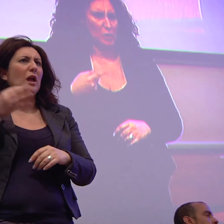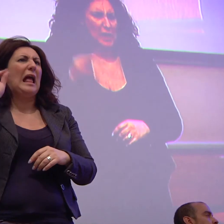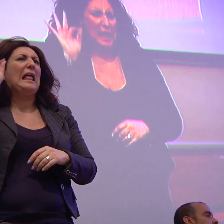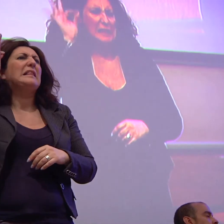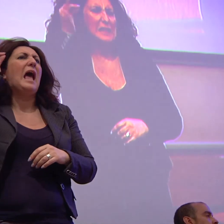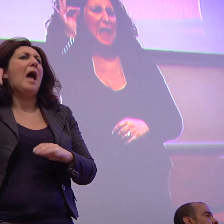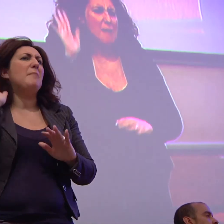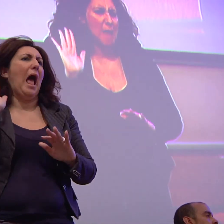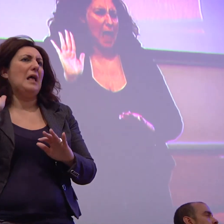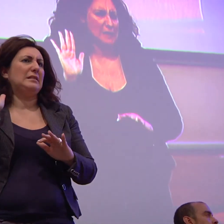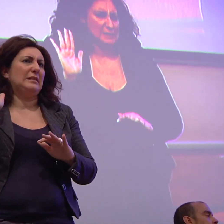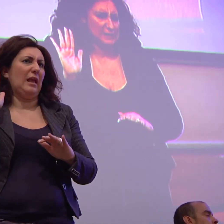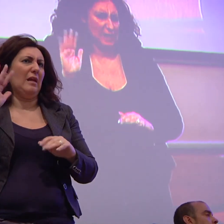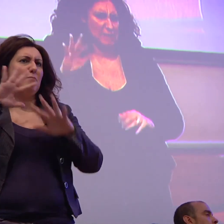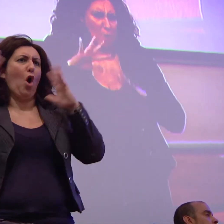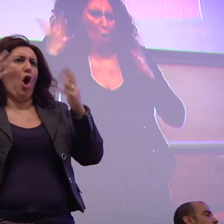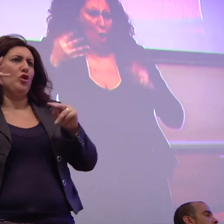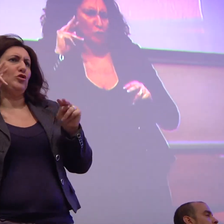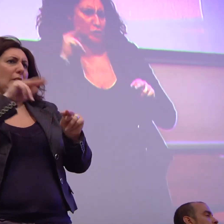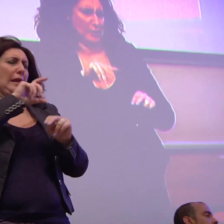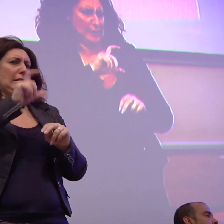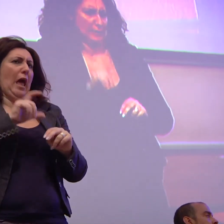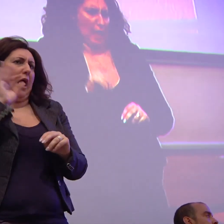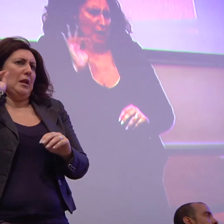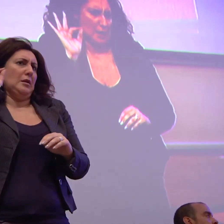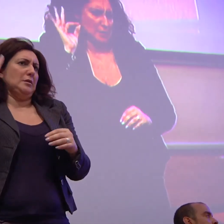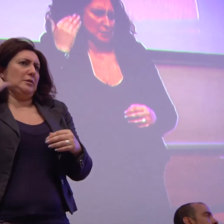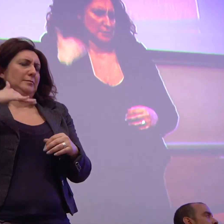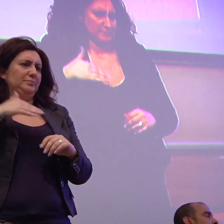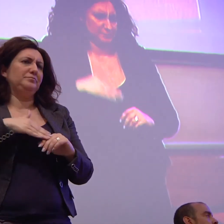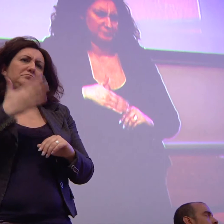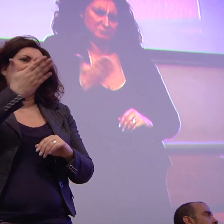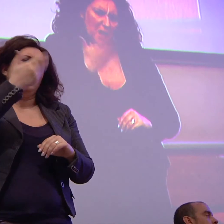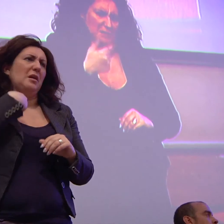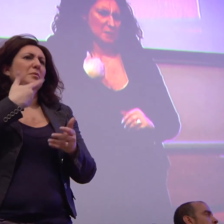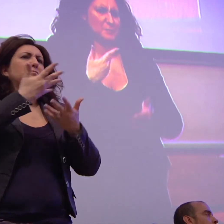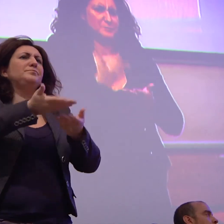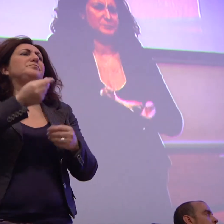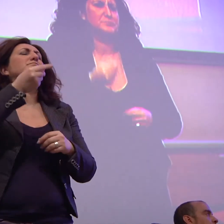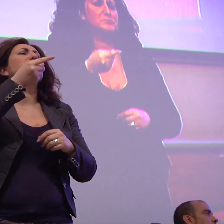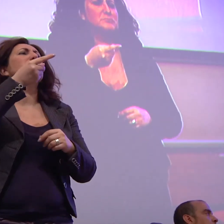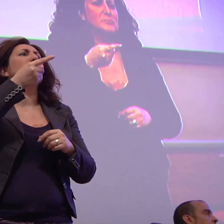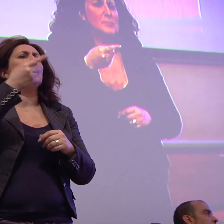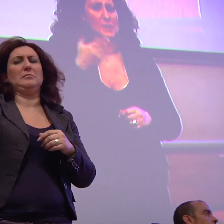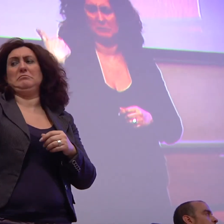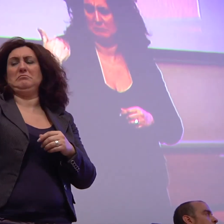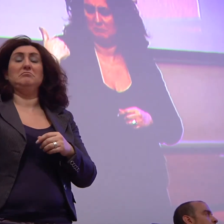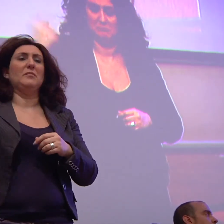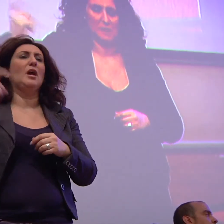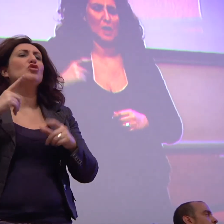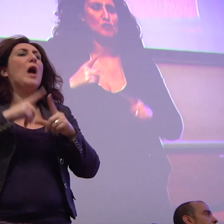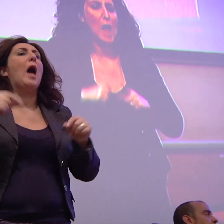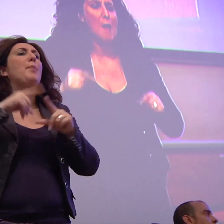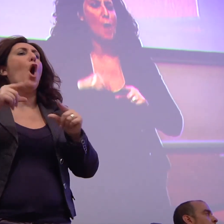nel mondo. Vi faccio un esempio. Giorni fa è venuta una delegazione dal Giappone a capire come trattiamo